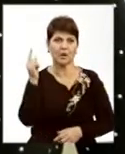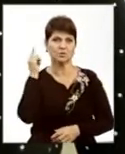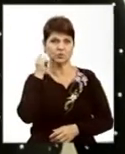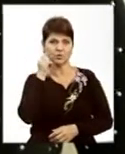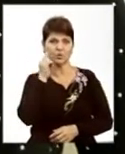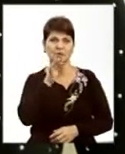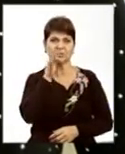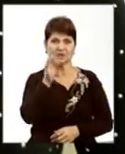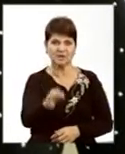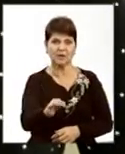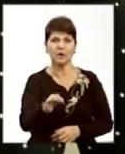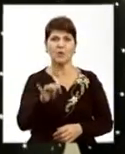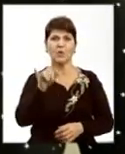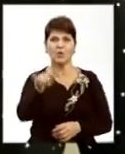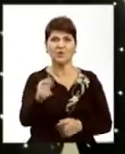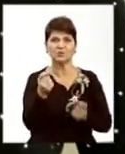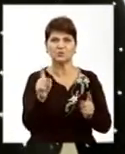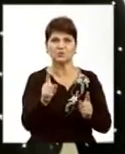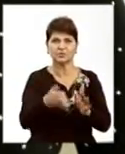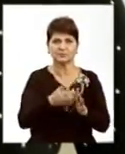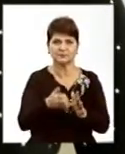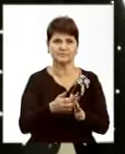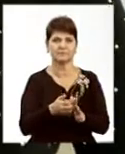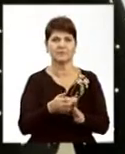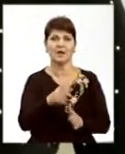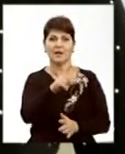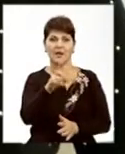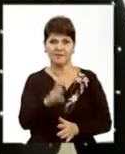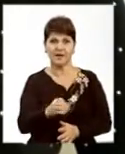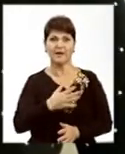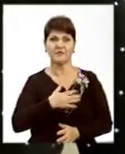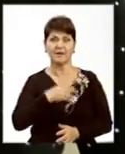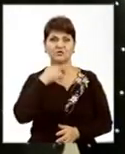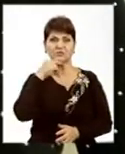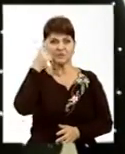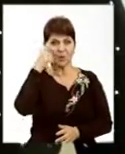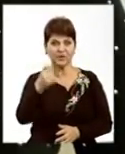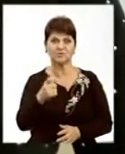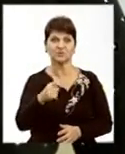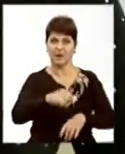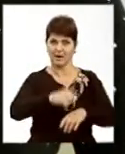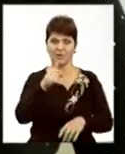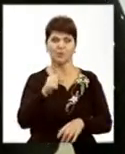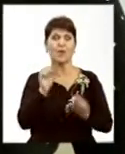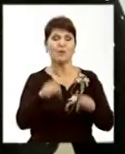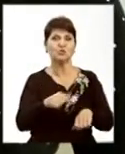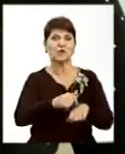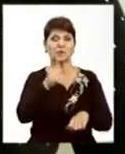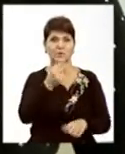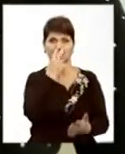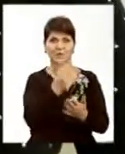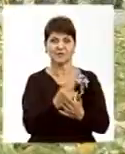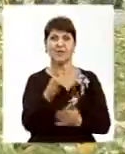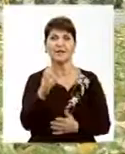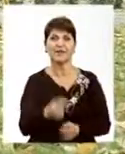там десь щось там зачіплюється. І ви знаєте, на наші зауваження реагують, і ми можемо побачити цю реакцію відповідно на